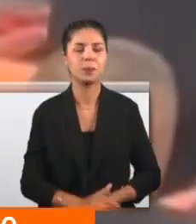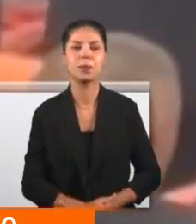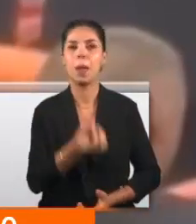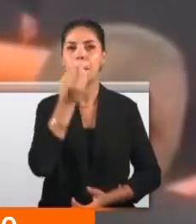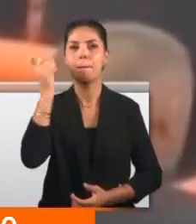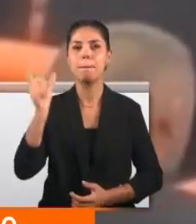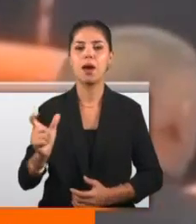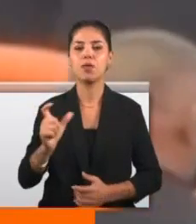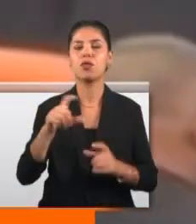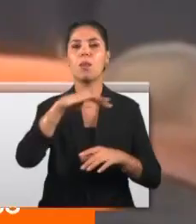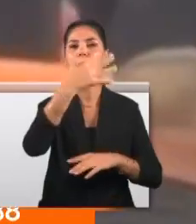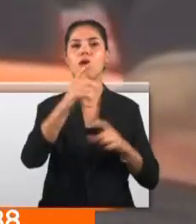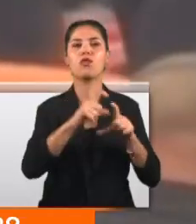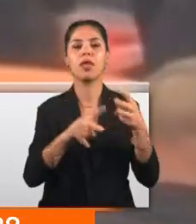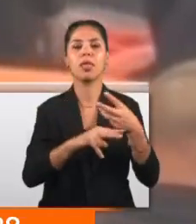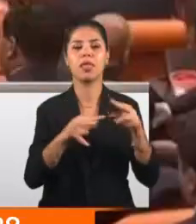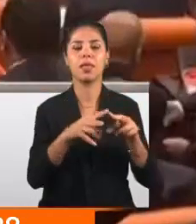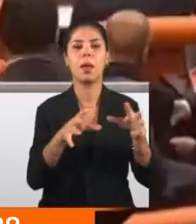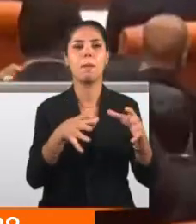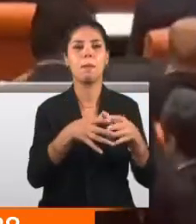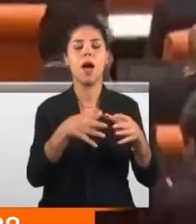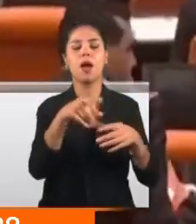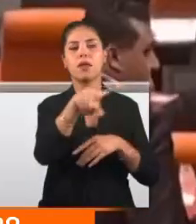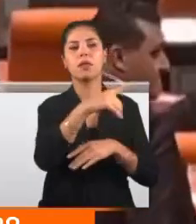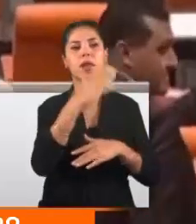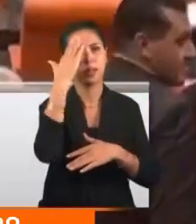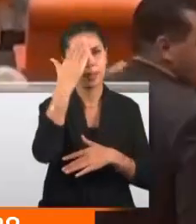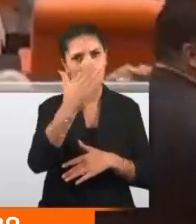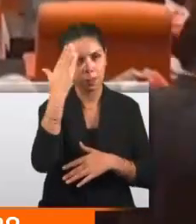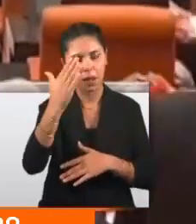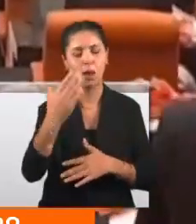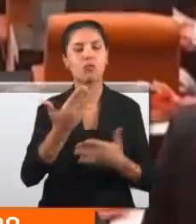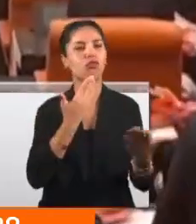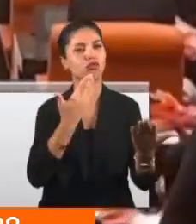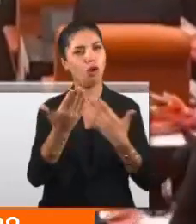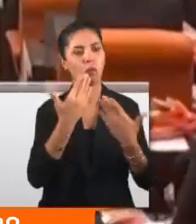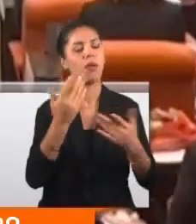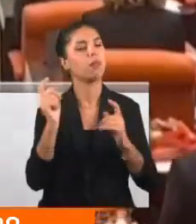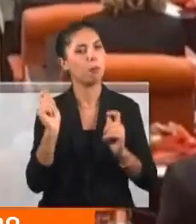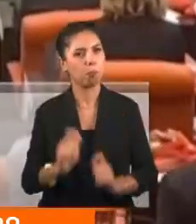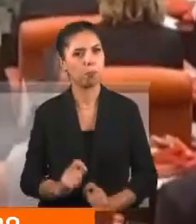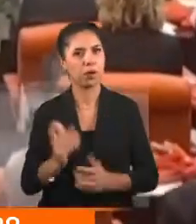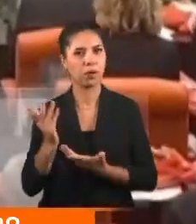Bahçeli diğer DEM Partililerle de tokalaştı, bir süre sohbet etti.